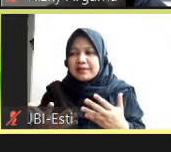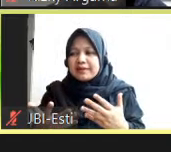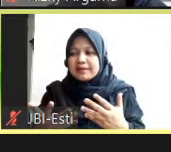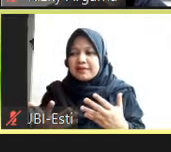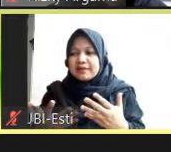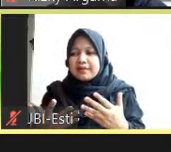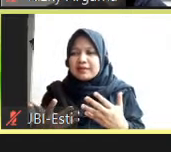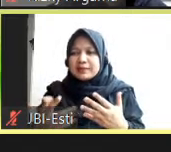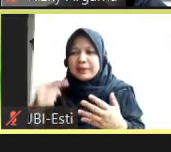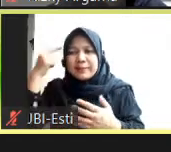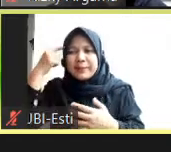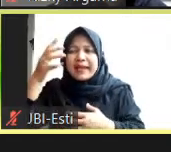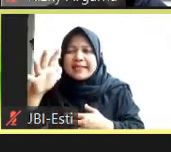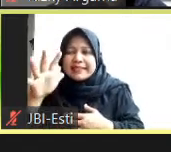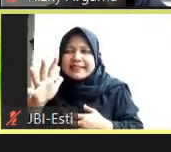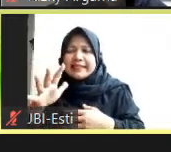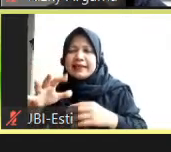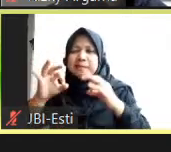ya melihat